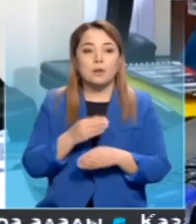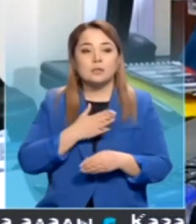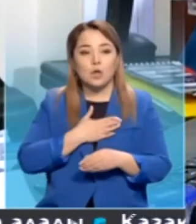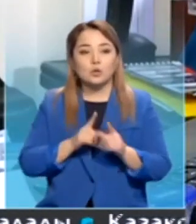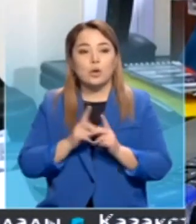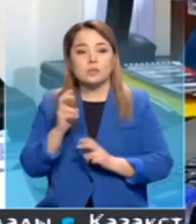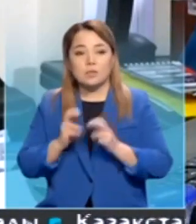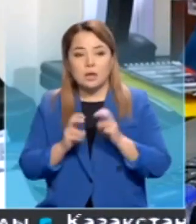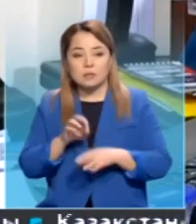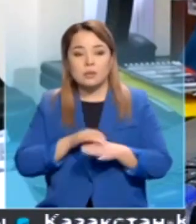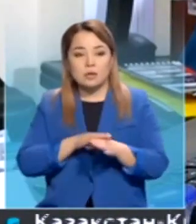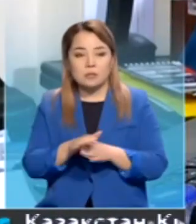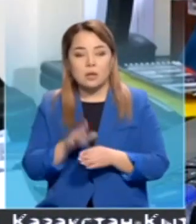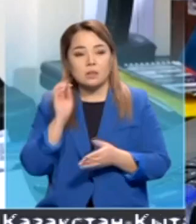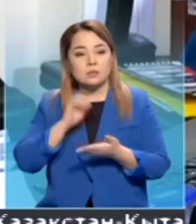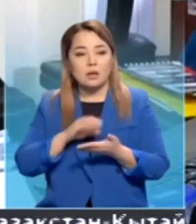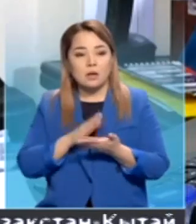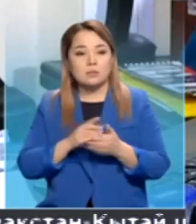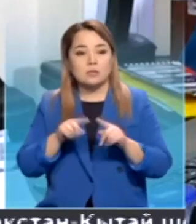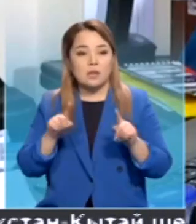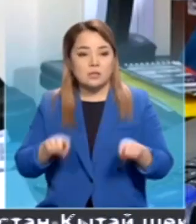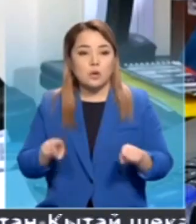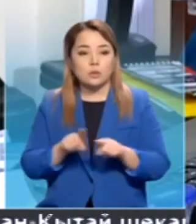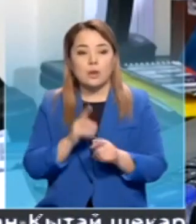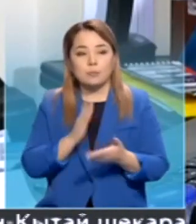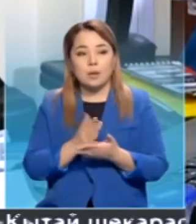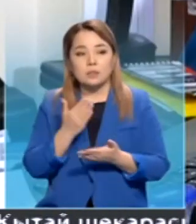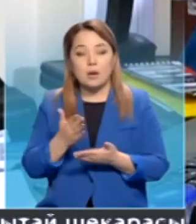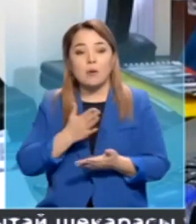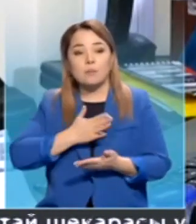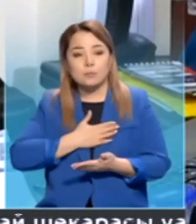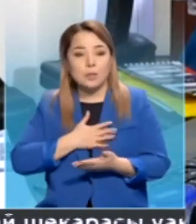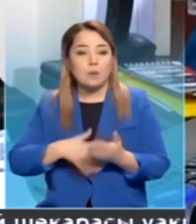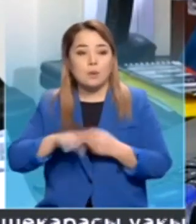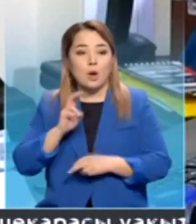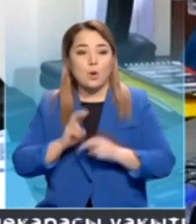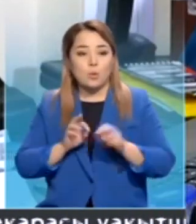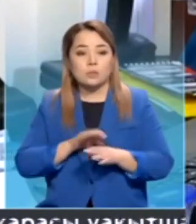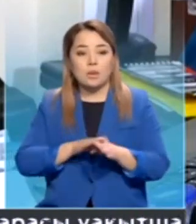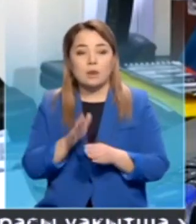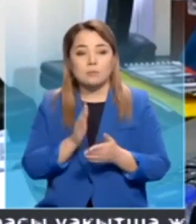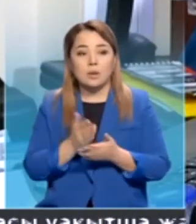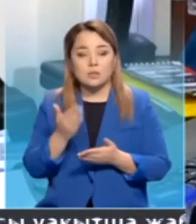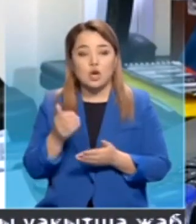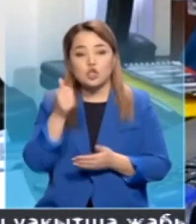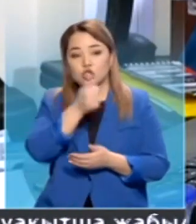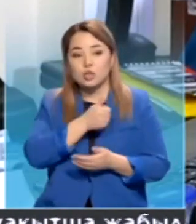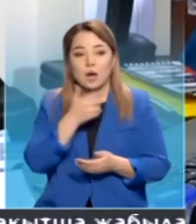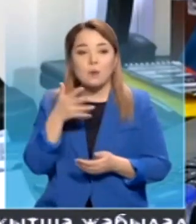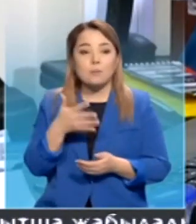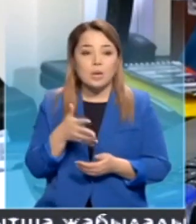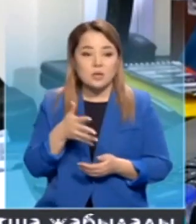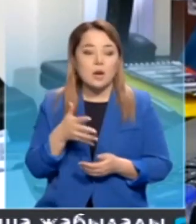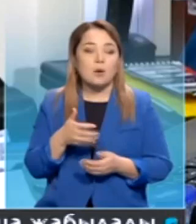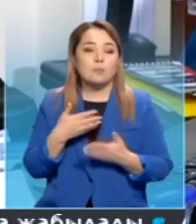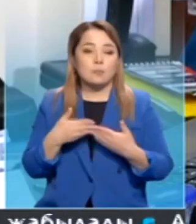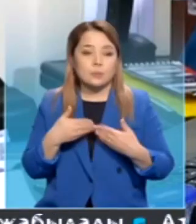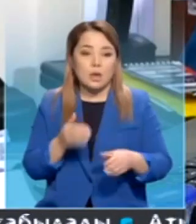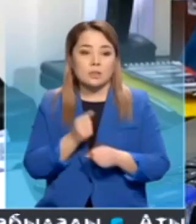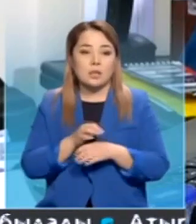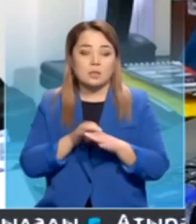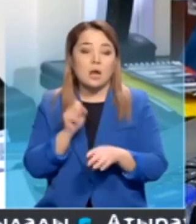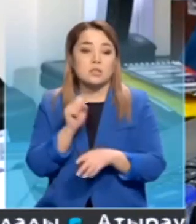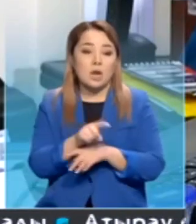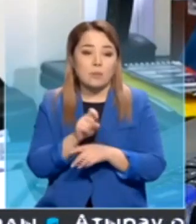ол зауыттың арнайы сертификаты бар екенін айтады. Сертификат біздің әр өнім түрінде бар. Олар жылына 5000 дана ғана шығарады. Ал